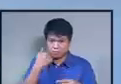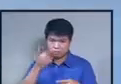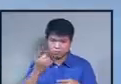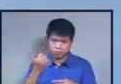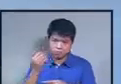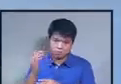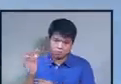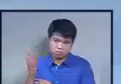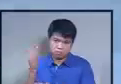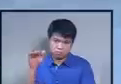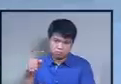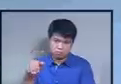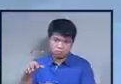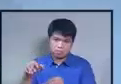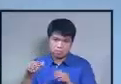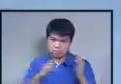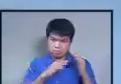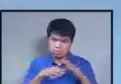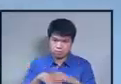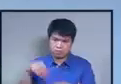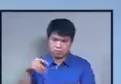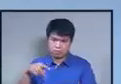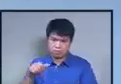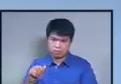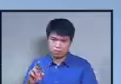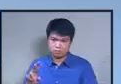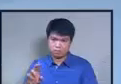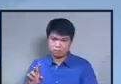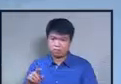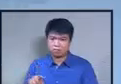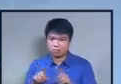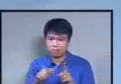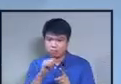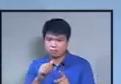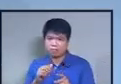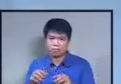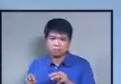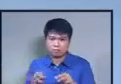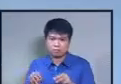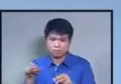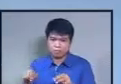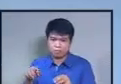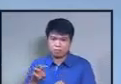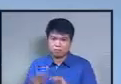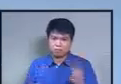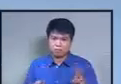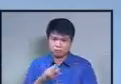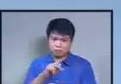umaga, inaasang lalabas na po ito ng Philippine Area Responsibility. Pero dahil hindi ito halos gumagalaw dito pa sa may West Philippine